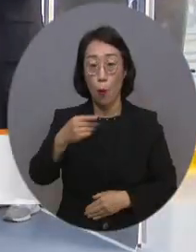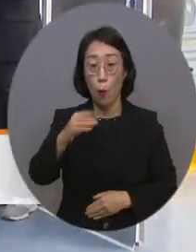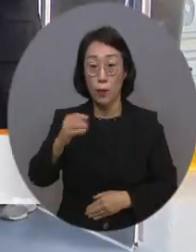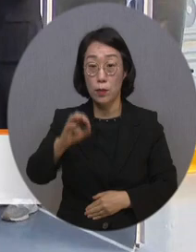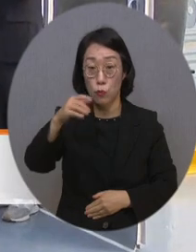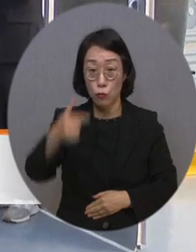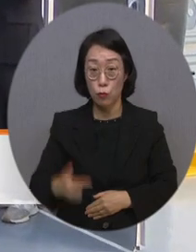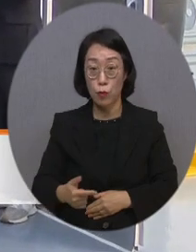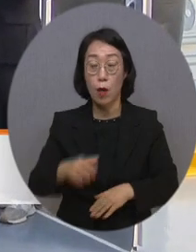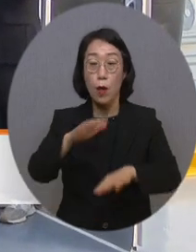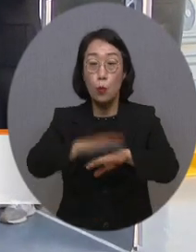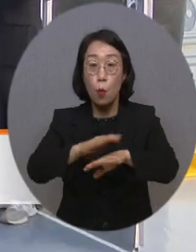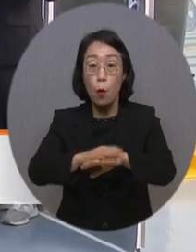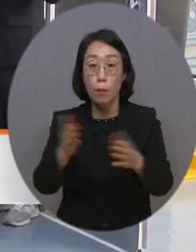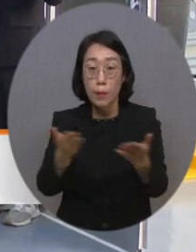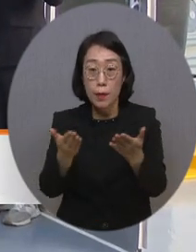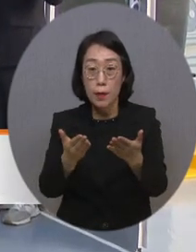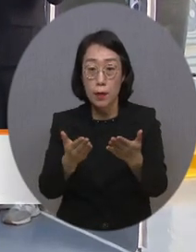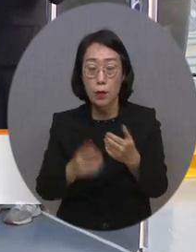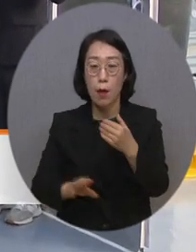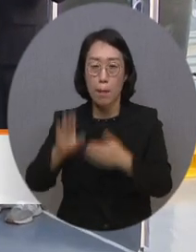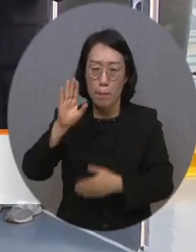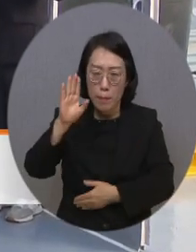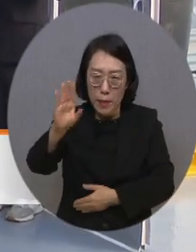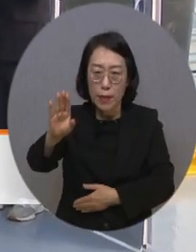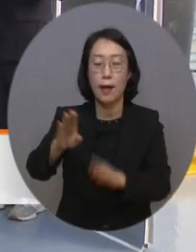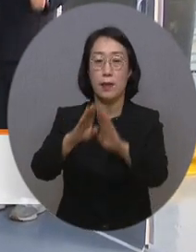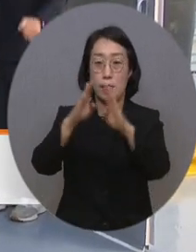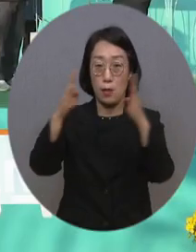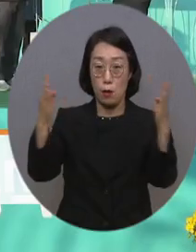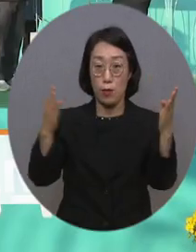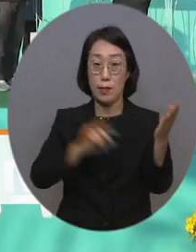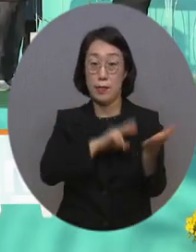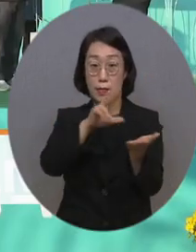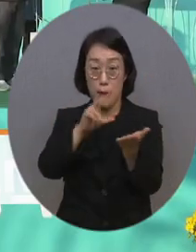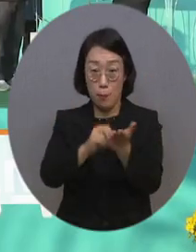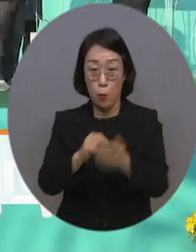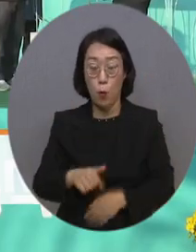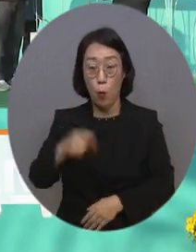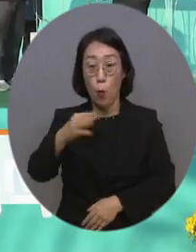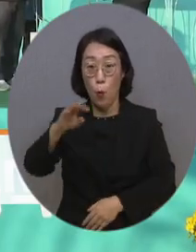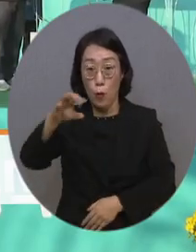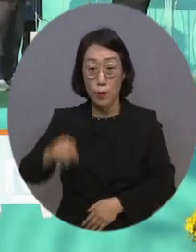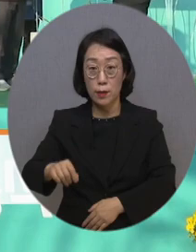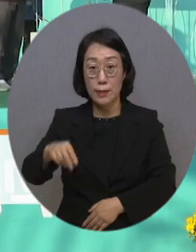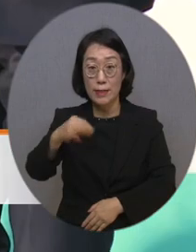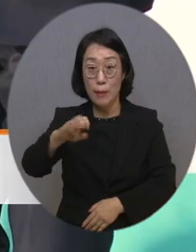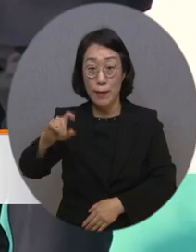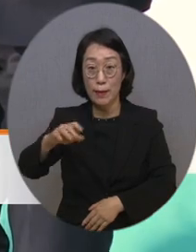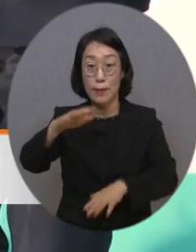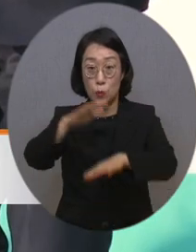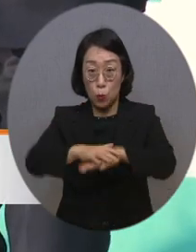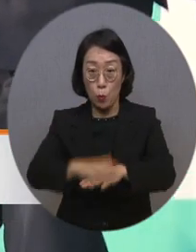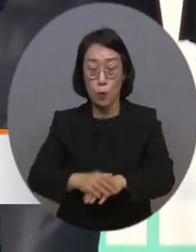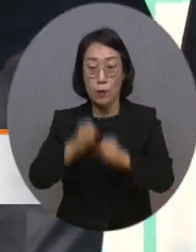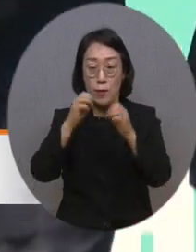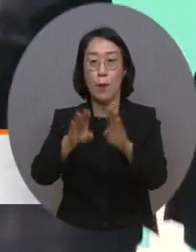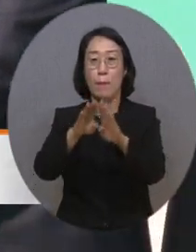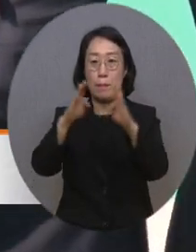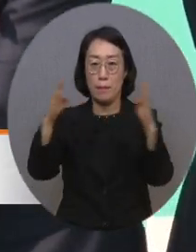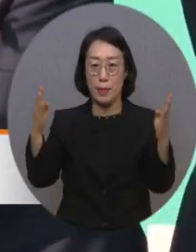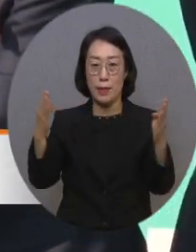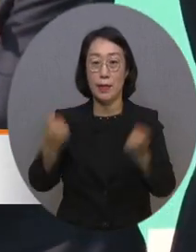농업의 대도약, 미래 100년의 길을 열다라는 슬로건으로 전남 고흥 스마트팜 혁신밸리 준공식을